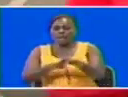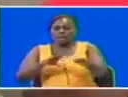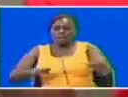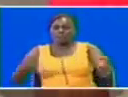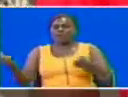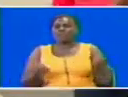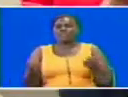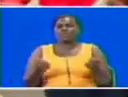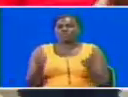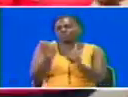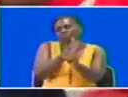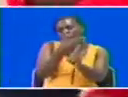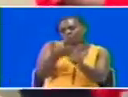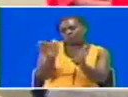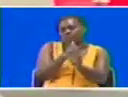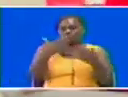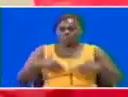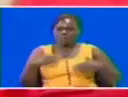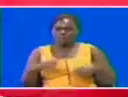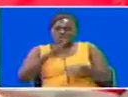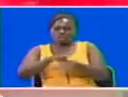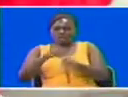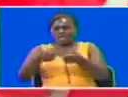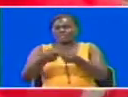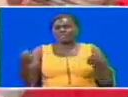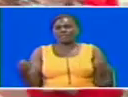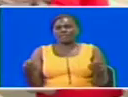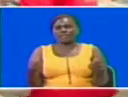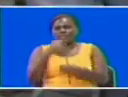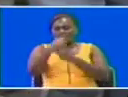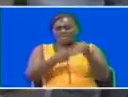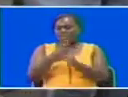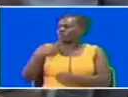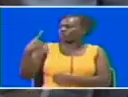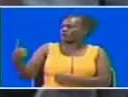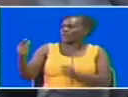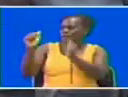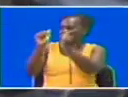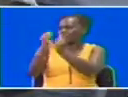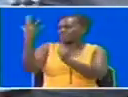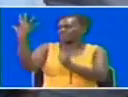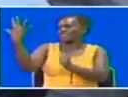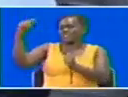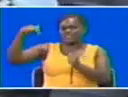magari kuwarai wapenzi wa gazeti hilo ambalo limekuwa sokoni kwa miaka 115 sasa.